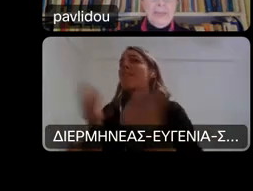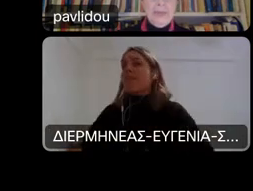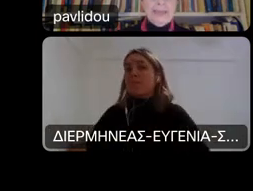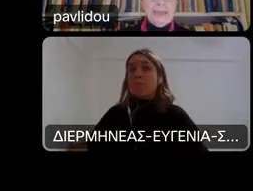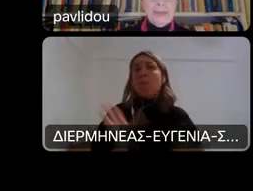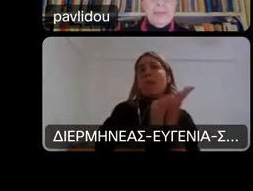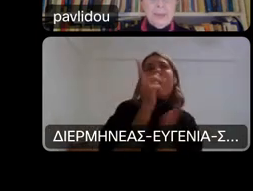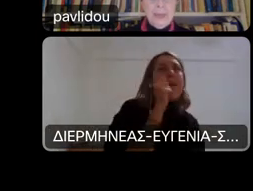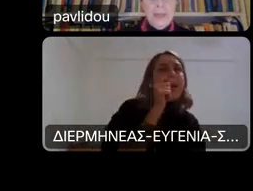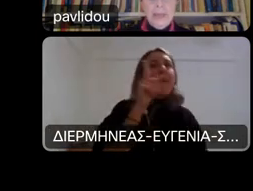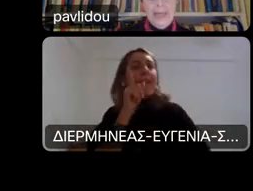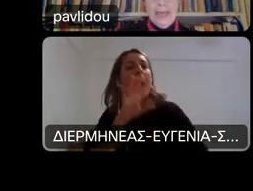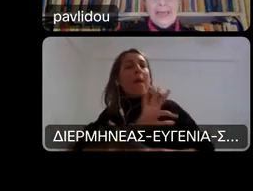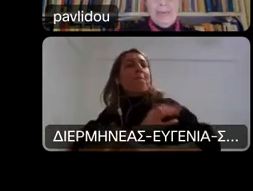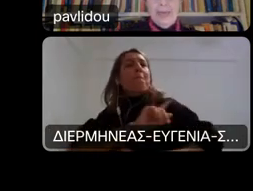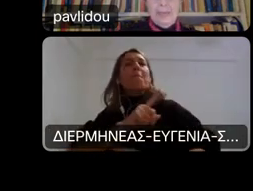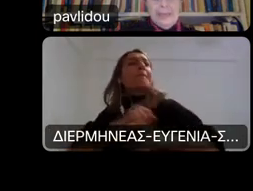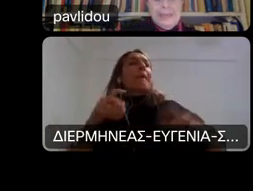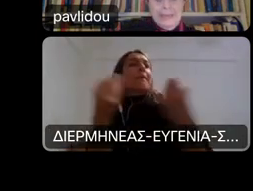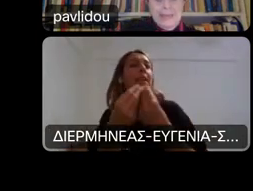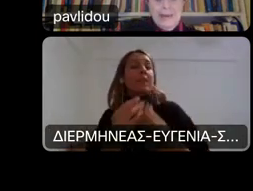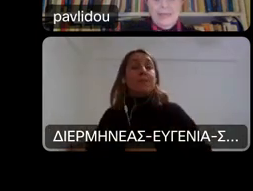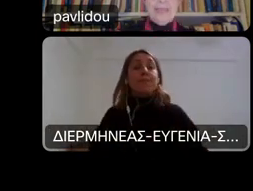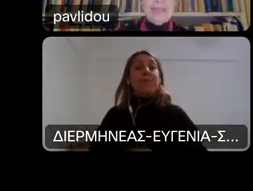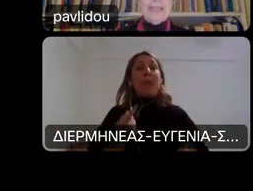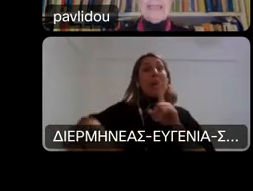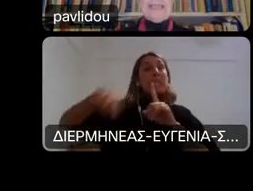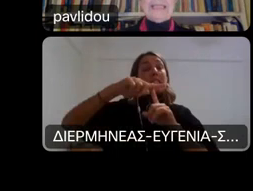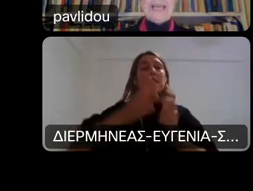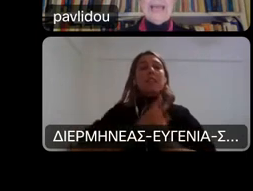Επίσης, η πειραματική διερεύνηση